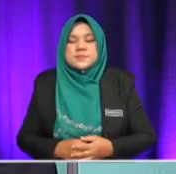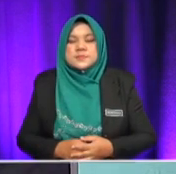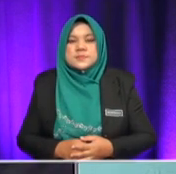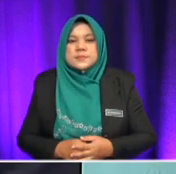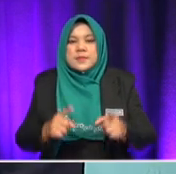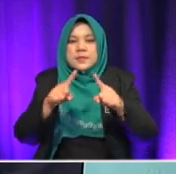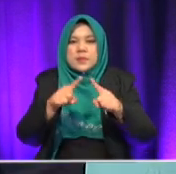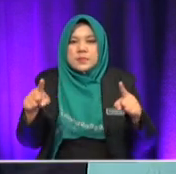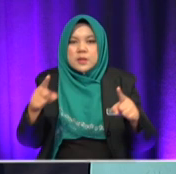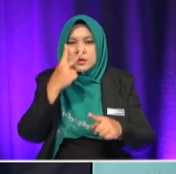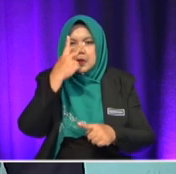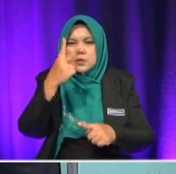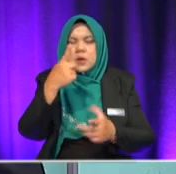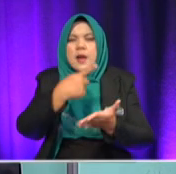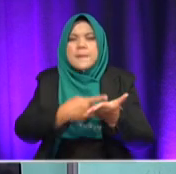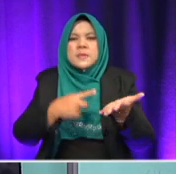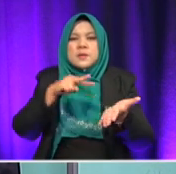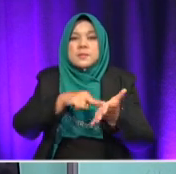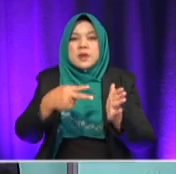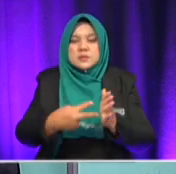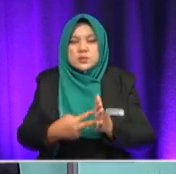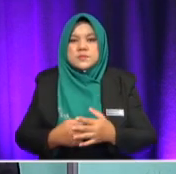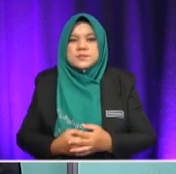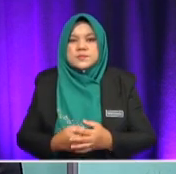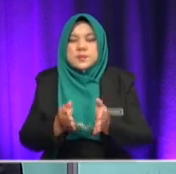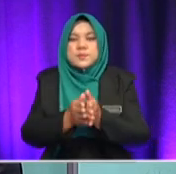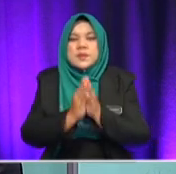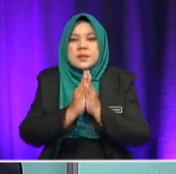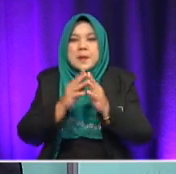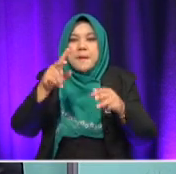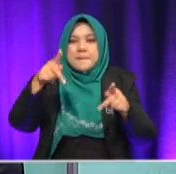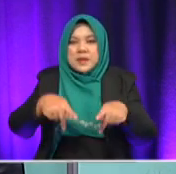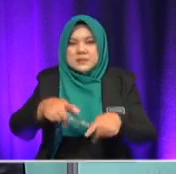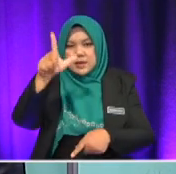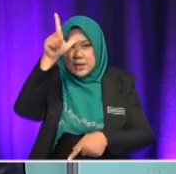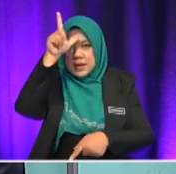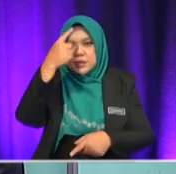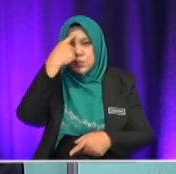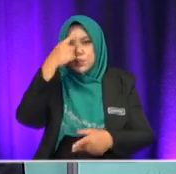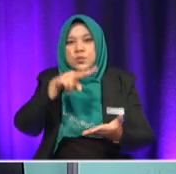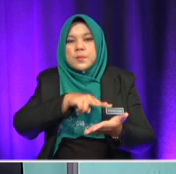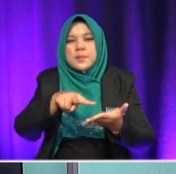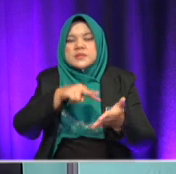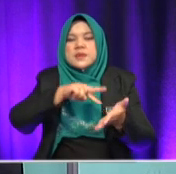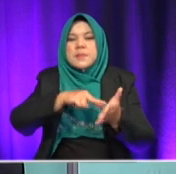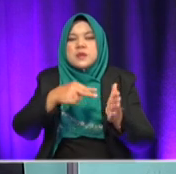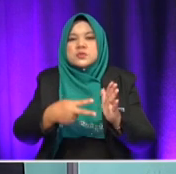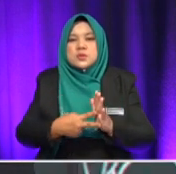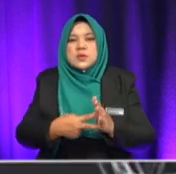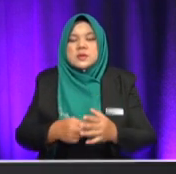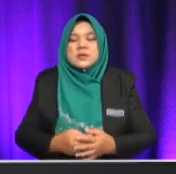tetapi kita tengok oleh apa Maksudnya kita minta murid lelaki pula untuk baca Faiz ke Coba baca